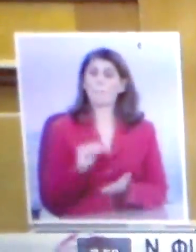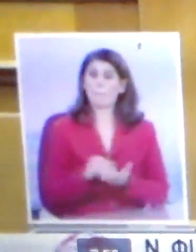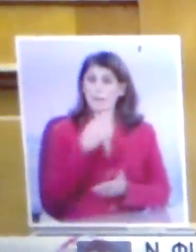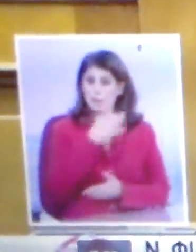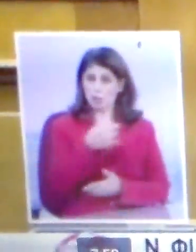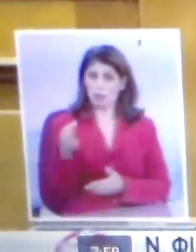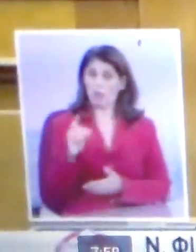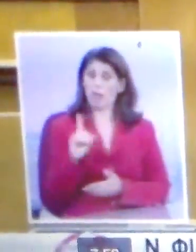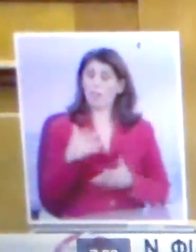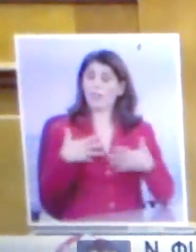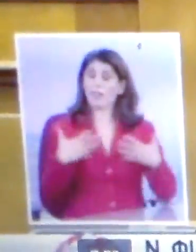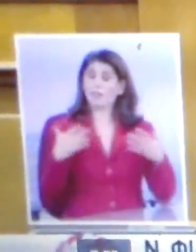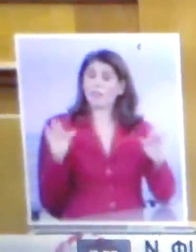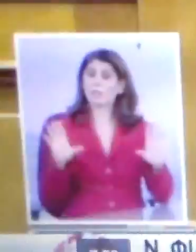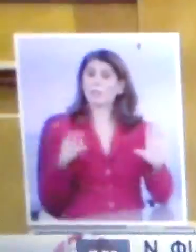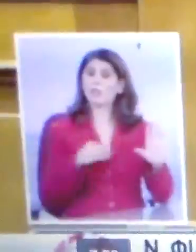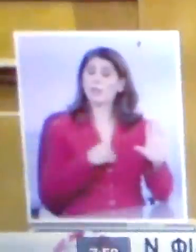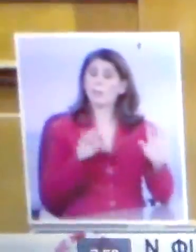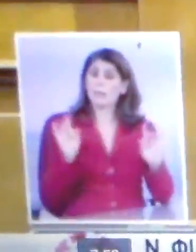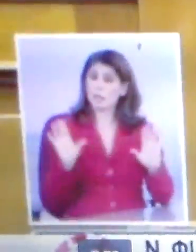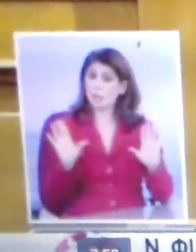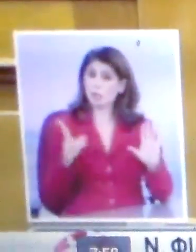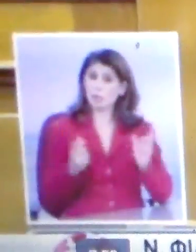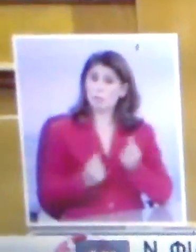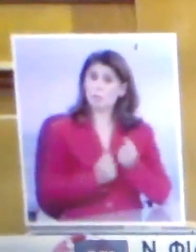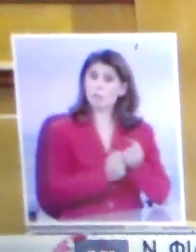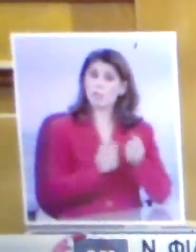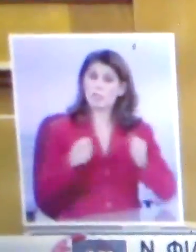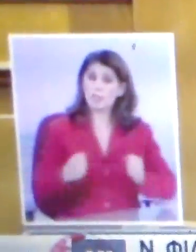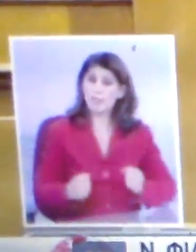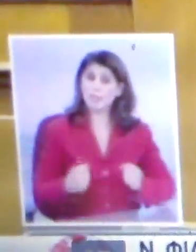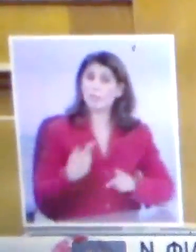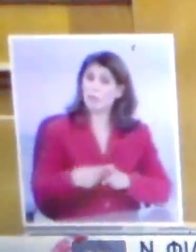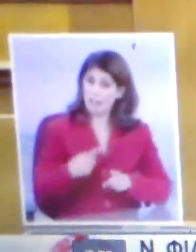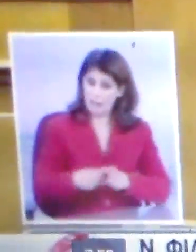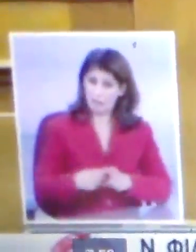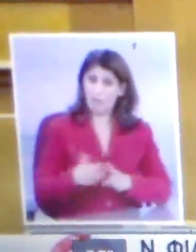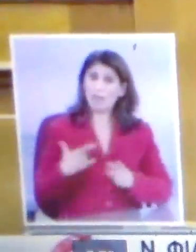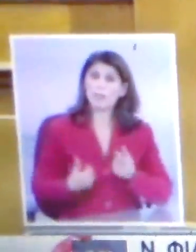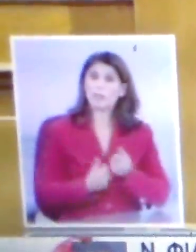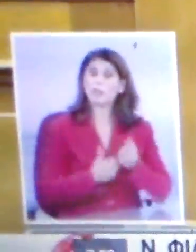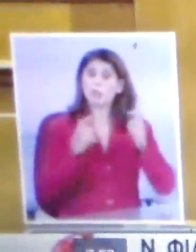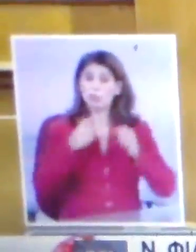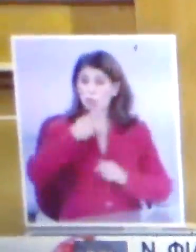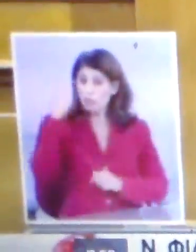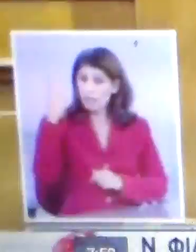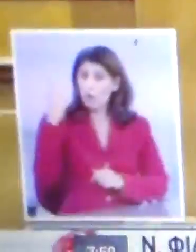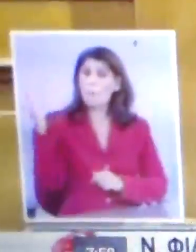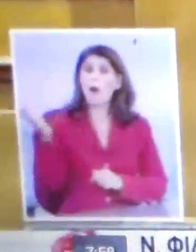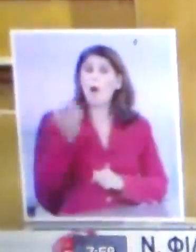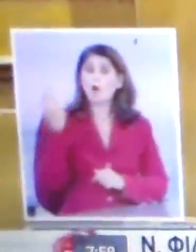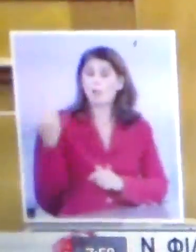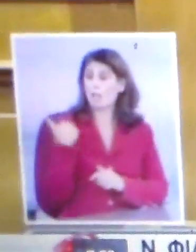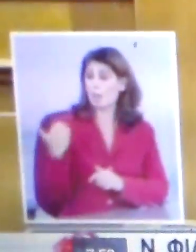για το θέμα των ποντίων. Τίποτα, δεν λυπάμαι για τίποτα. Υποστηρίζω τη θέση που έχει η χώρα μου και υποστηρίζω το δικαίωμα όταν